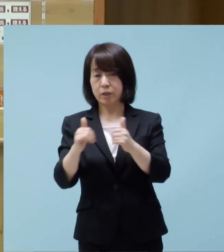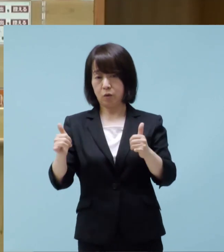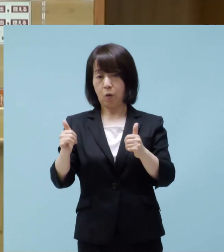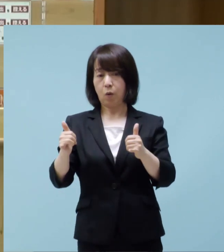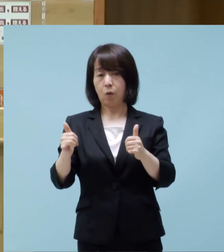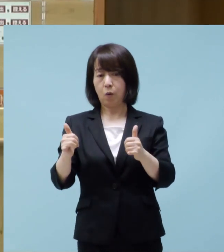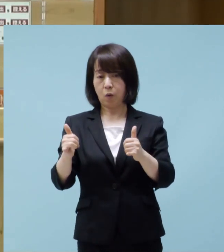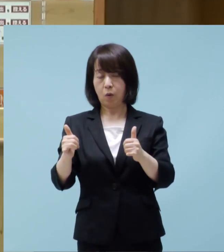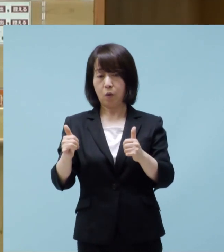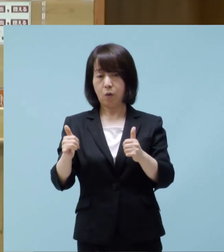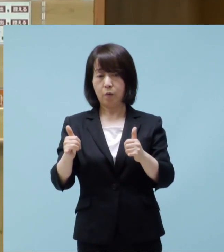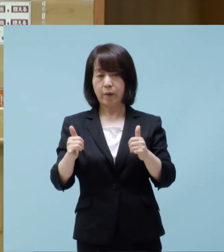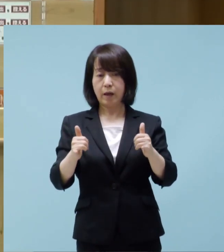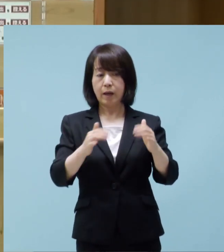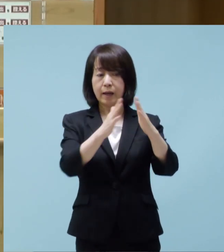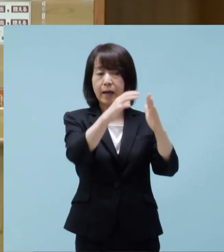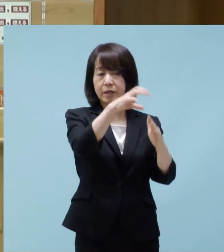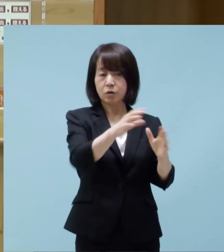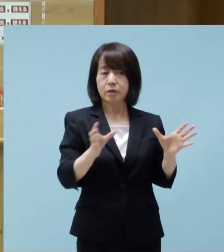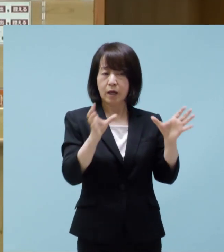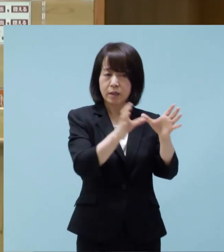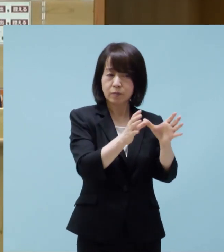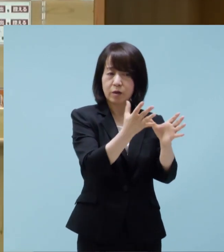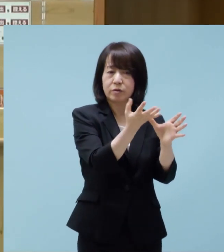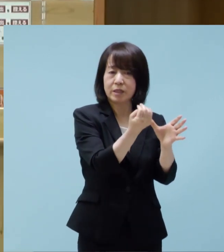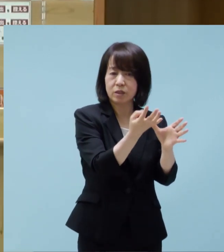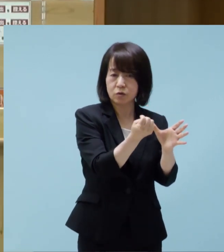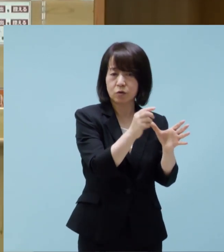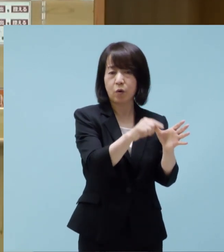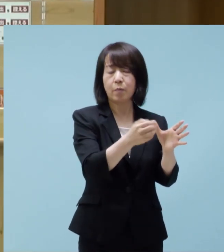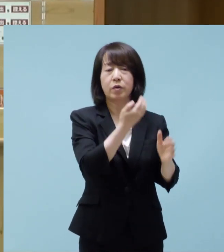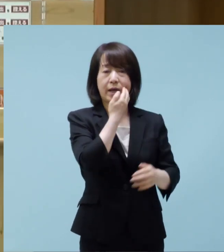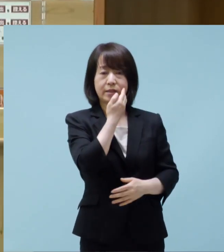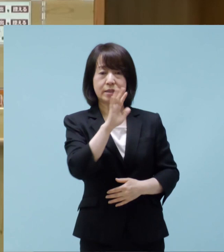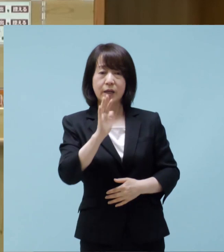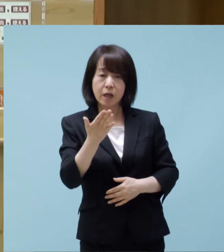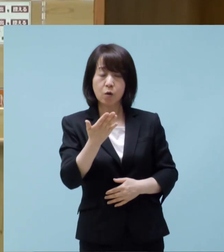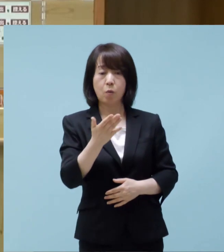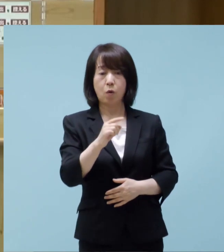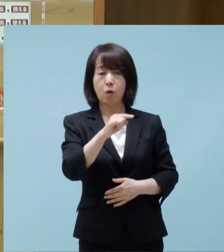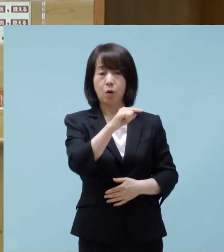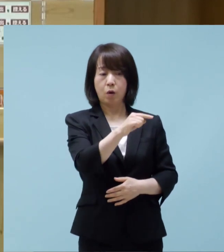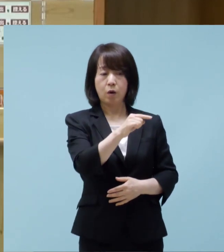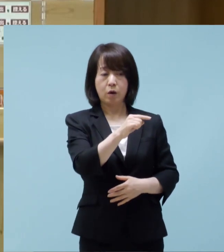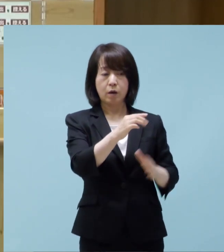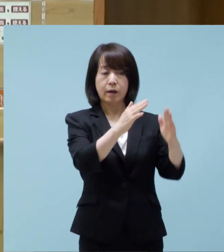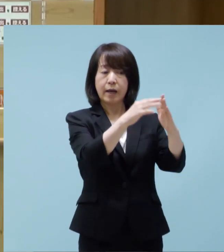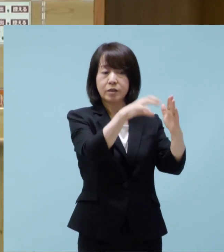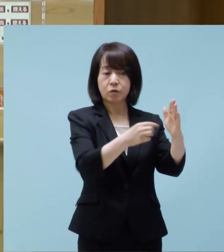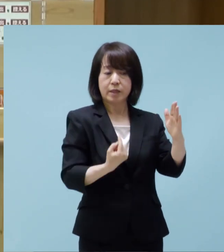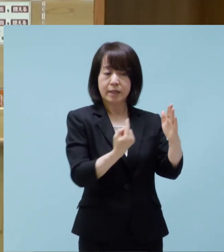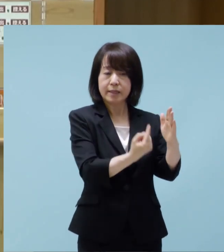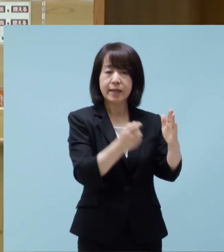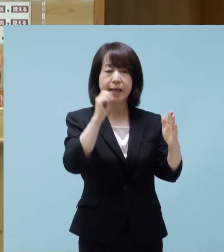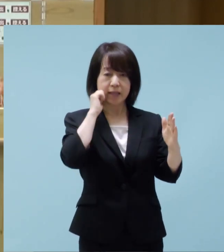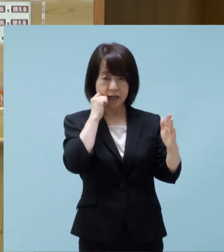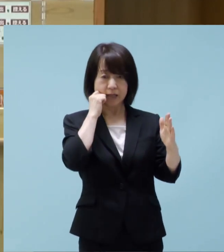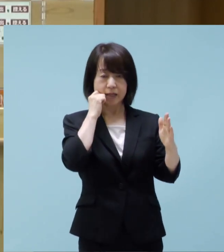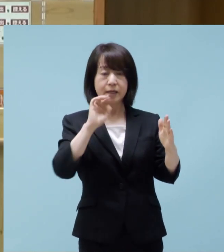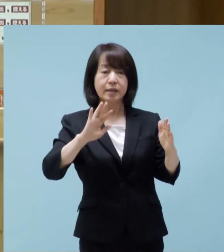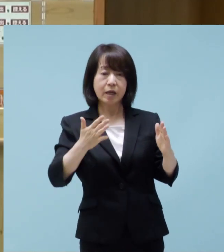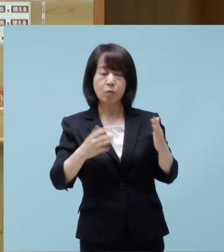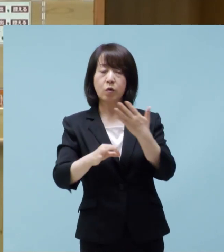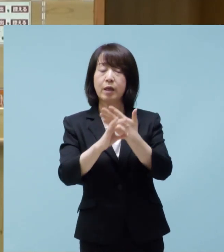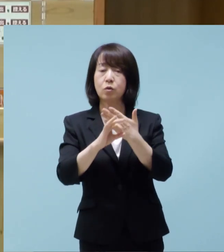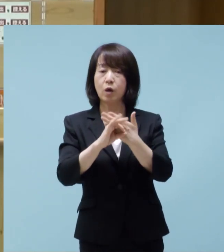人数どうするかって、これも大事なことだと思うんですけど、その会場に行けないまでもですね、まあ、例えばパブリックビュー